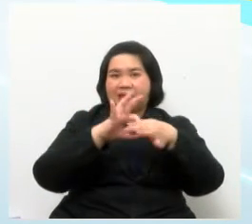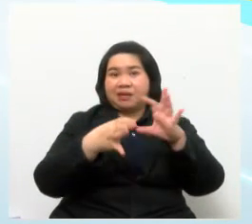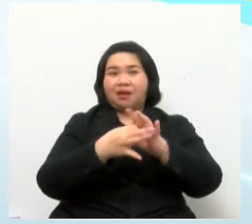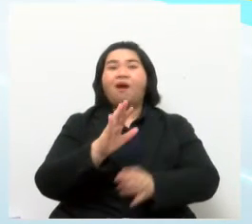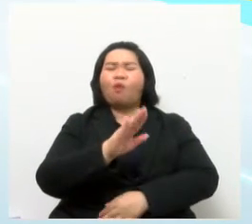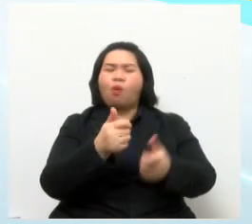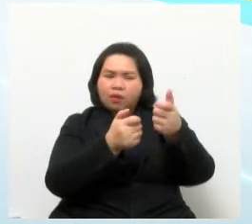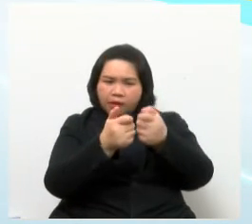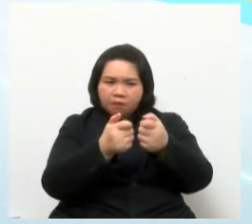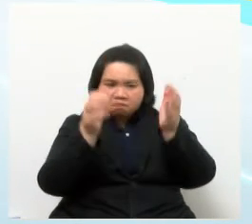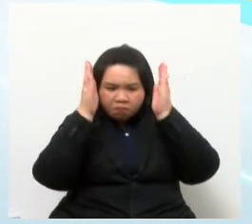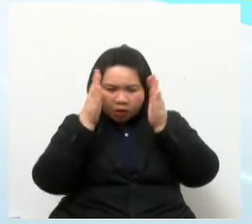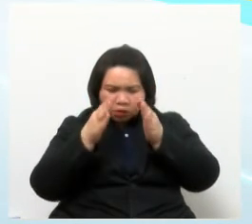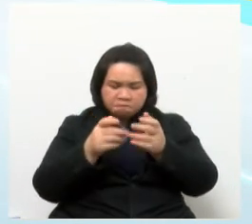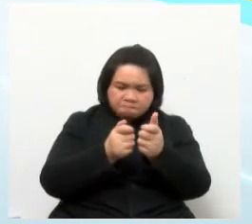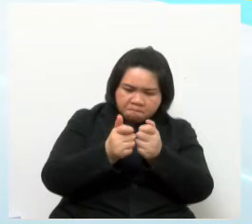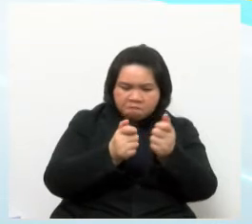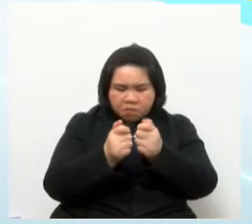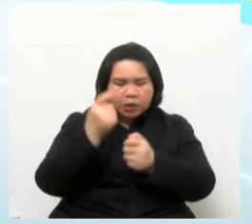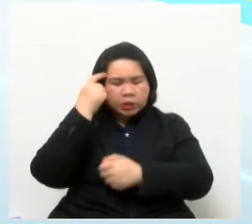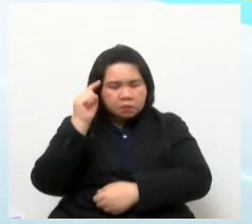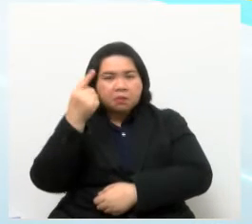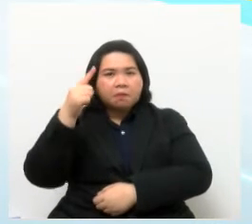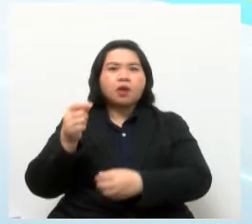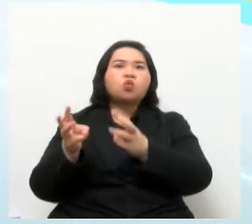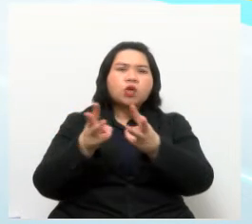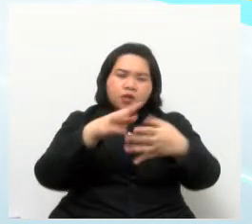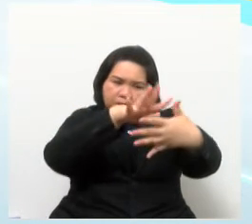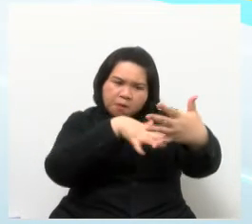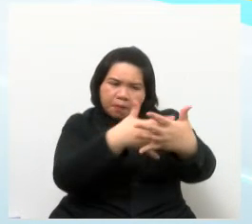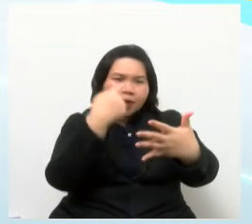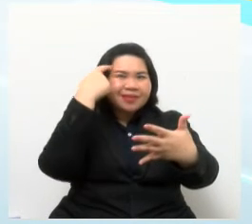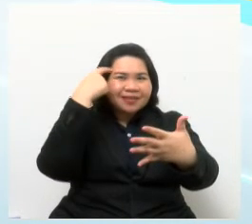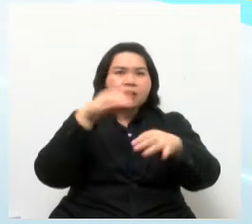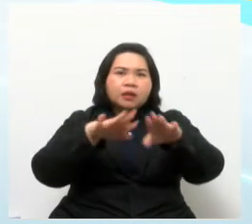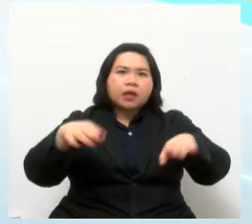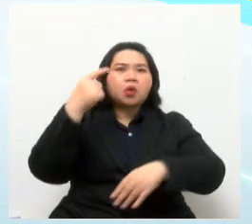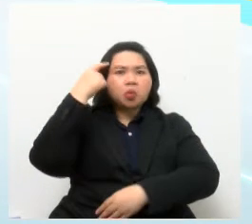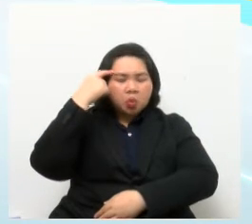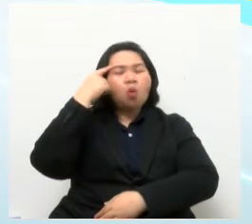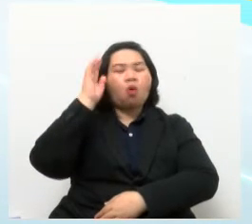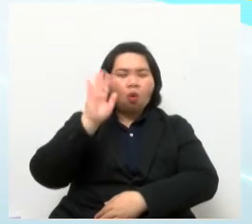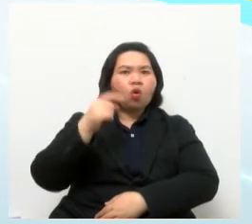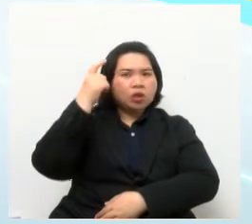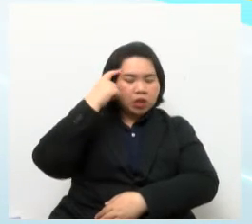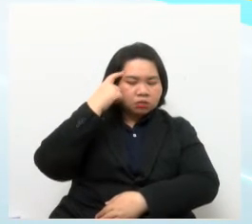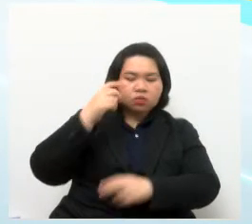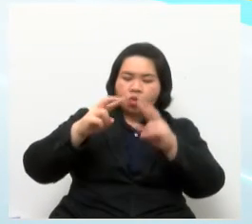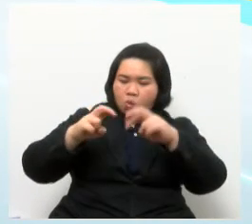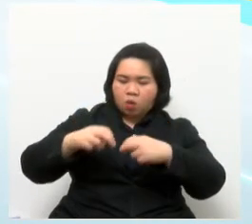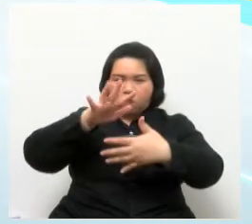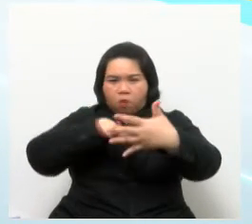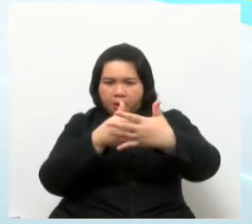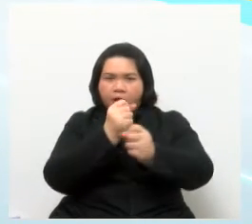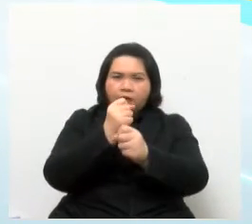ที่ฝึกสมาธิด้วยฝึกความคิดสร้างสรรค์การวางแผนทำให้เด็กๆเนี่ยใช้หลักของการคิดวิเคราะห์ในการวางแผน